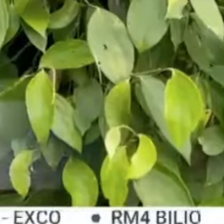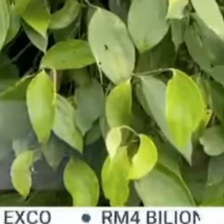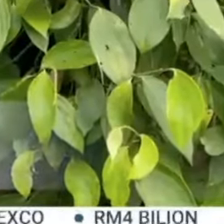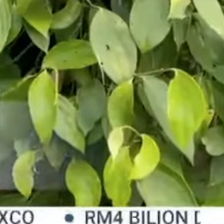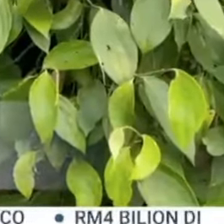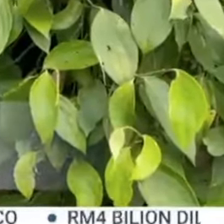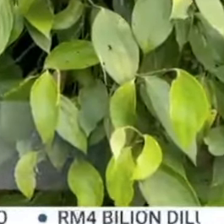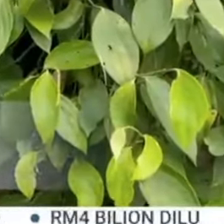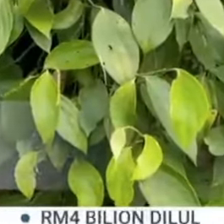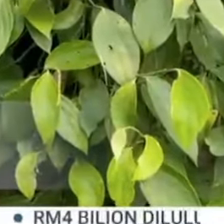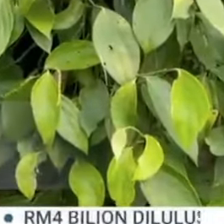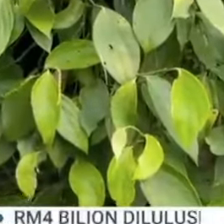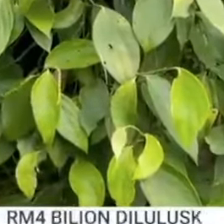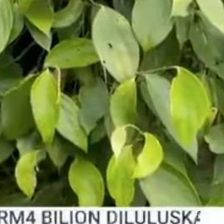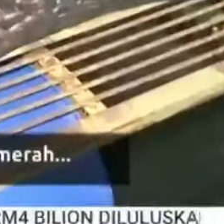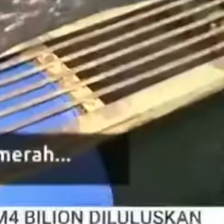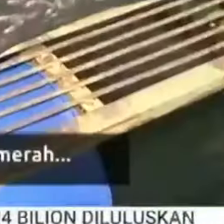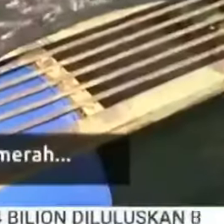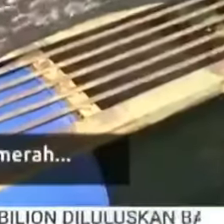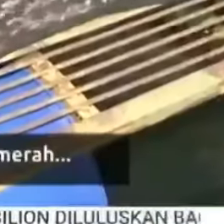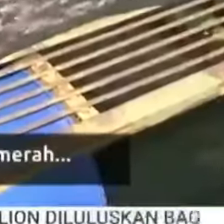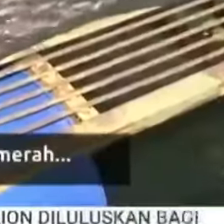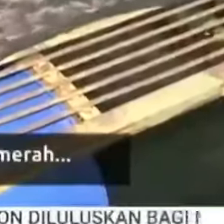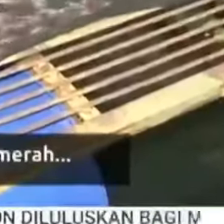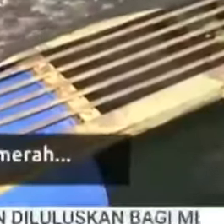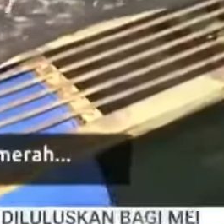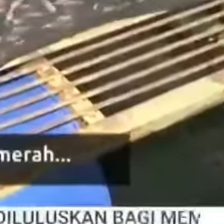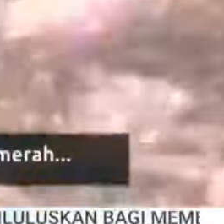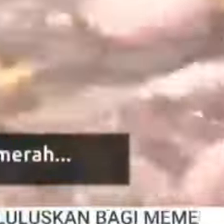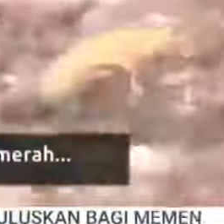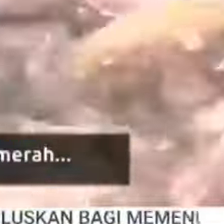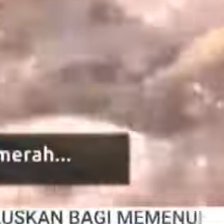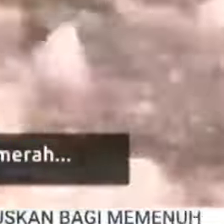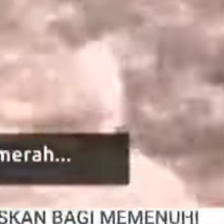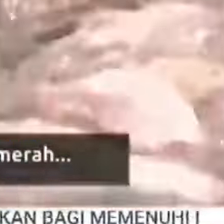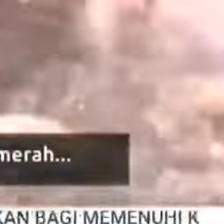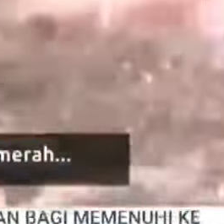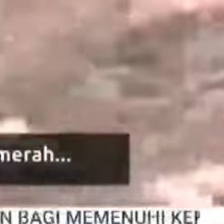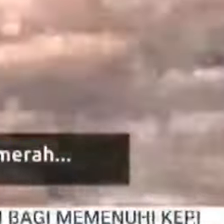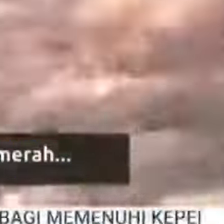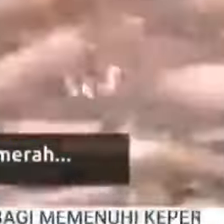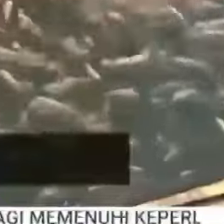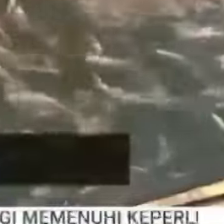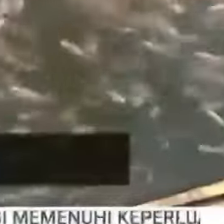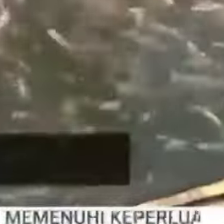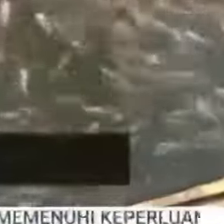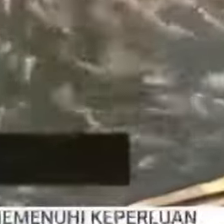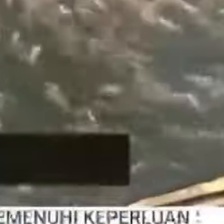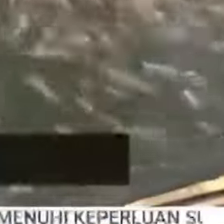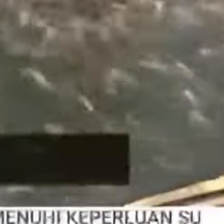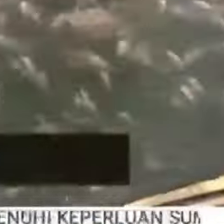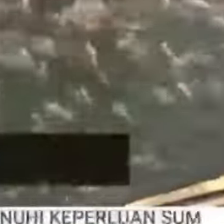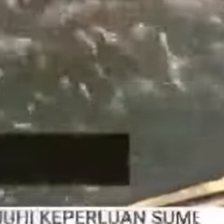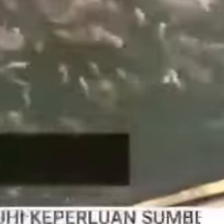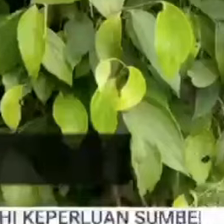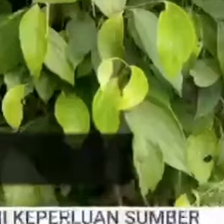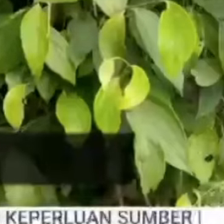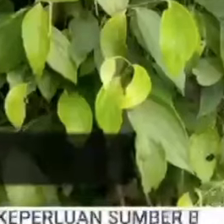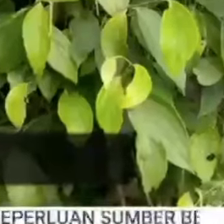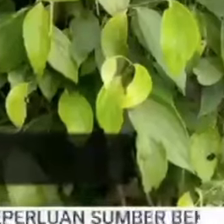Lambor hari lubuk antu Seri Aman Sarawak. Lalu aku ngepun ke pengawal dagang aku ngelupik ikan telpia merah. Aku megak ngagak